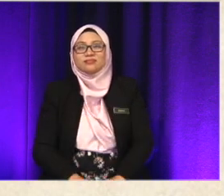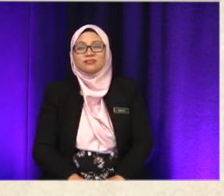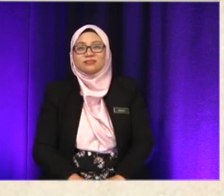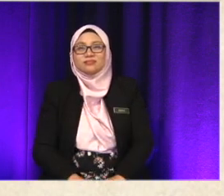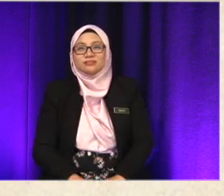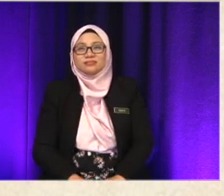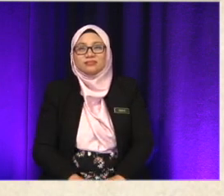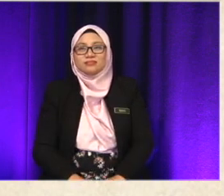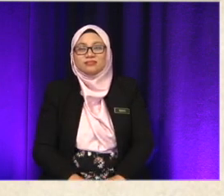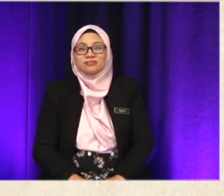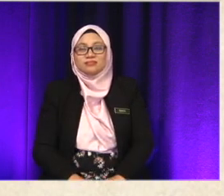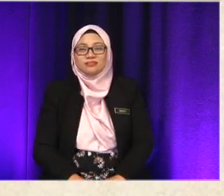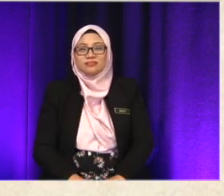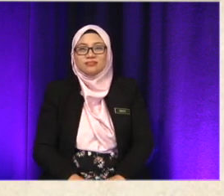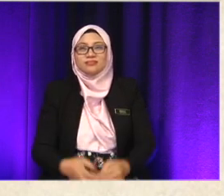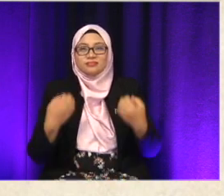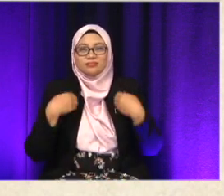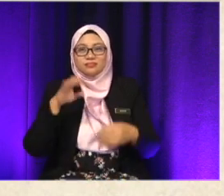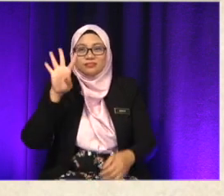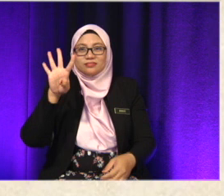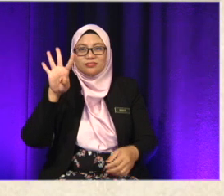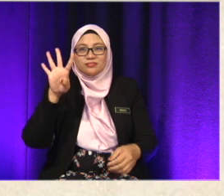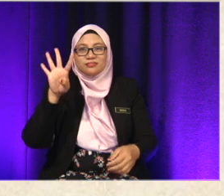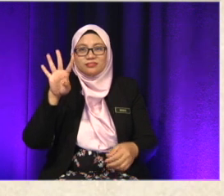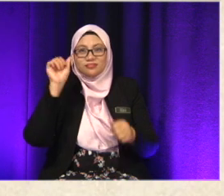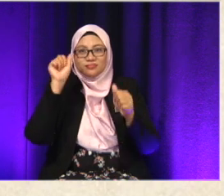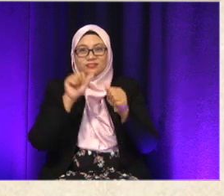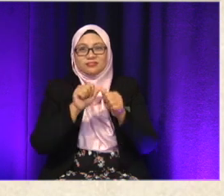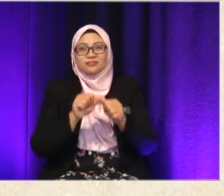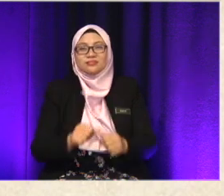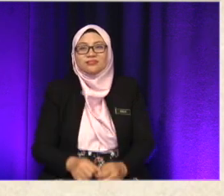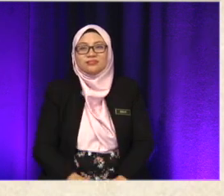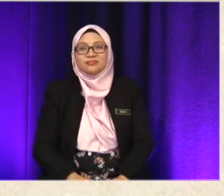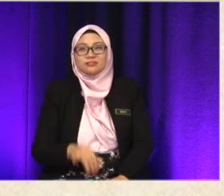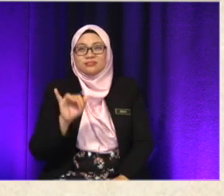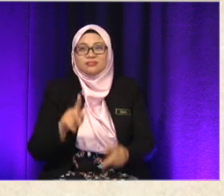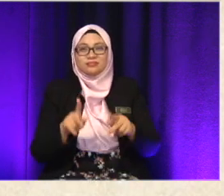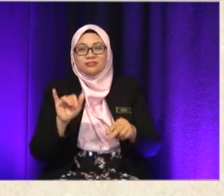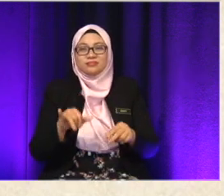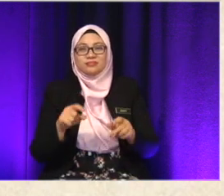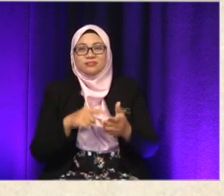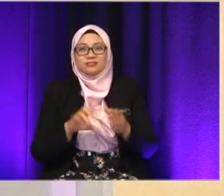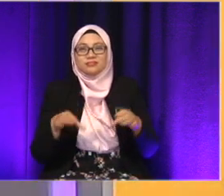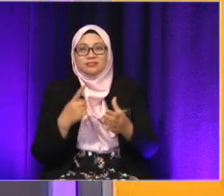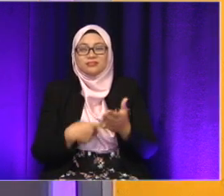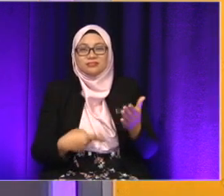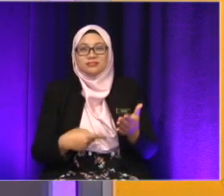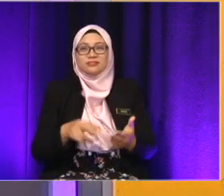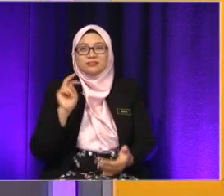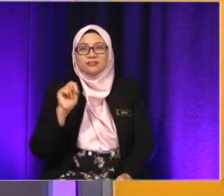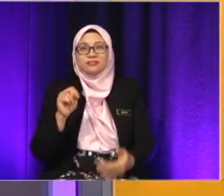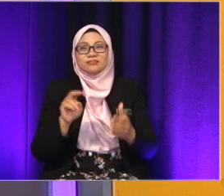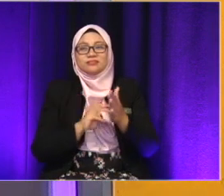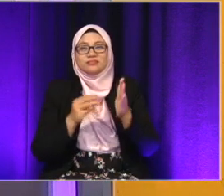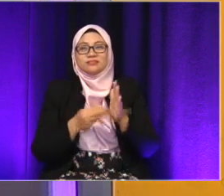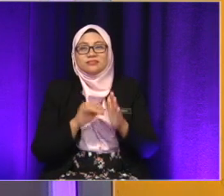Ada 4 aliran. Okey, 1 2 3 4. Mesti tertanya kan, kalau yang ni buat apa ni? Yang ni. Yang ni keadaan neutral. Neutral. Kadang-kadang